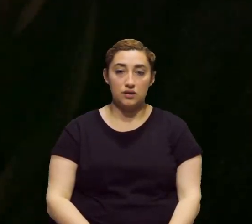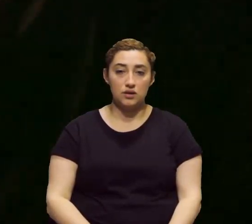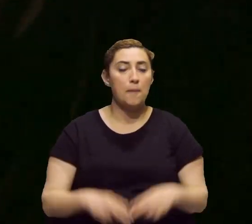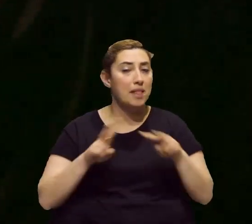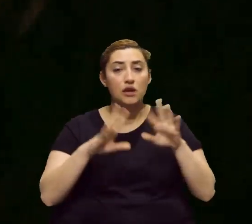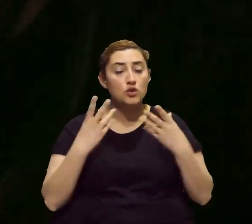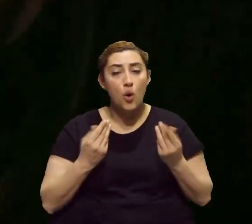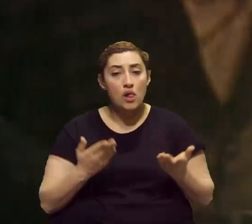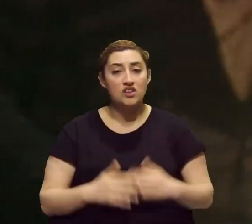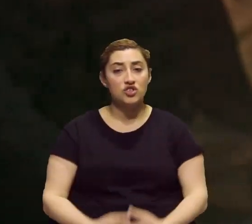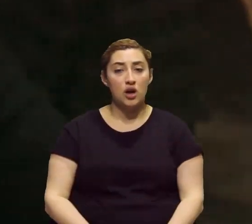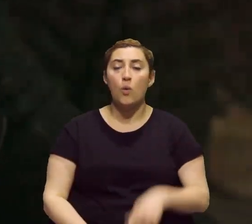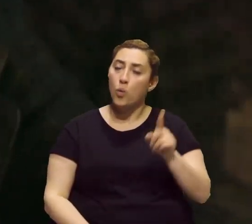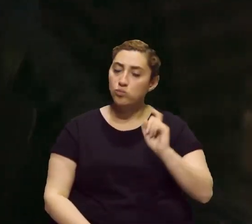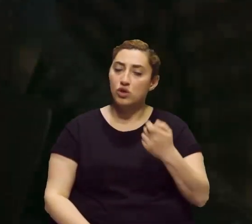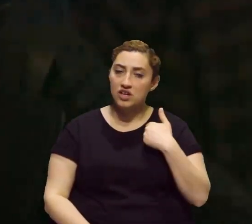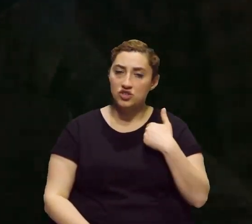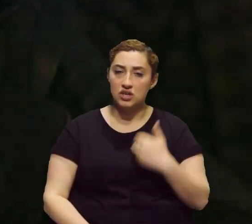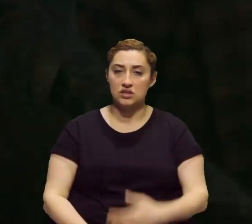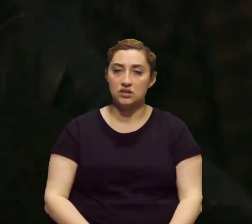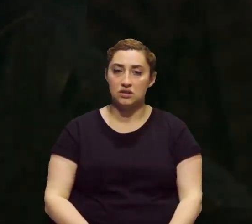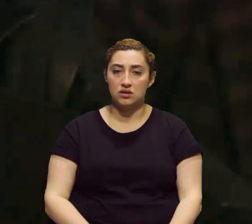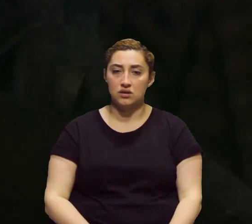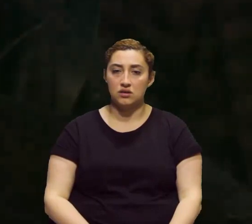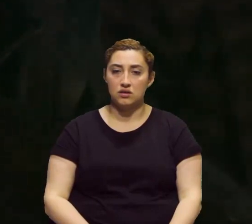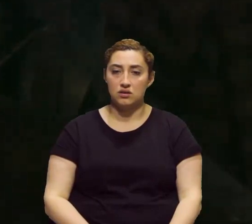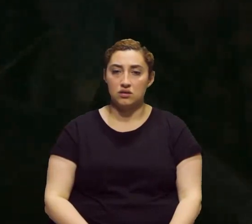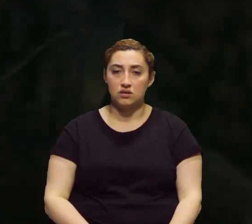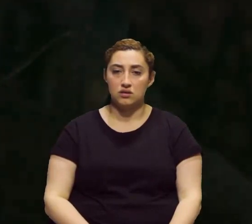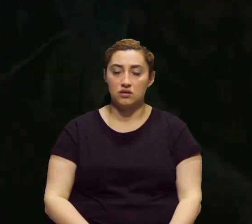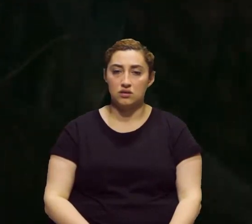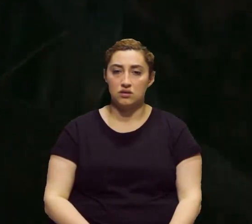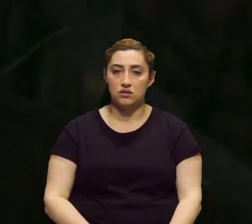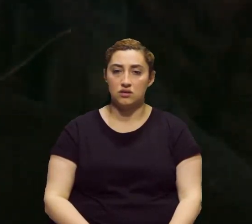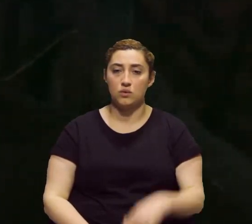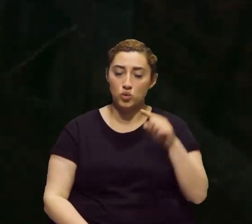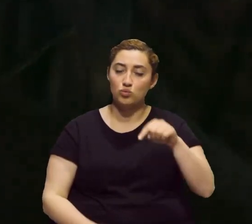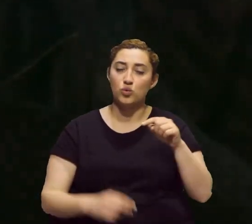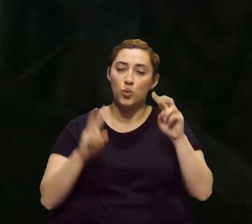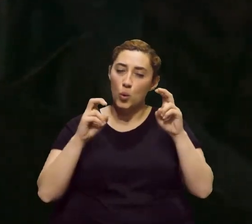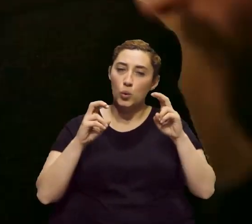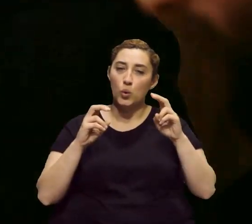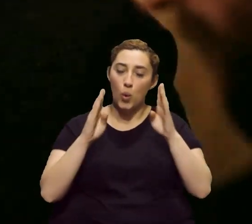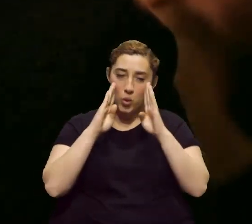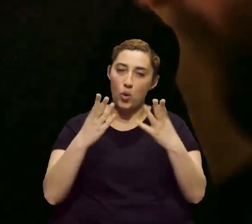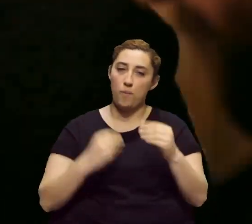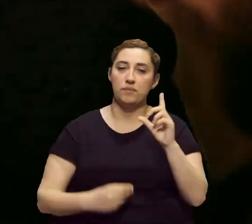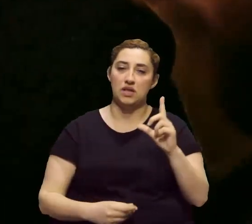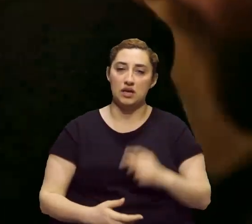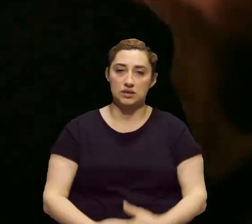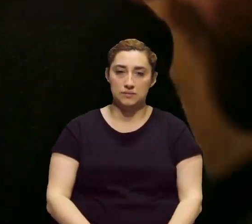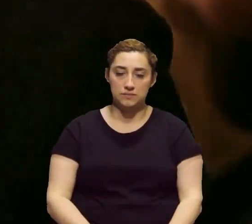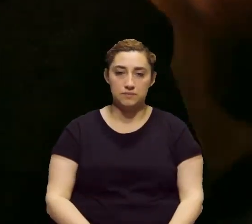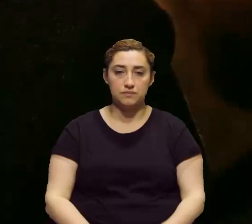Loş ne olacak Mustafa? Onu bulacağız. Önce bu meseleye odaklan. Dostça sırtına